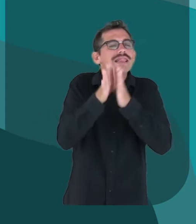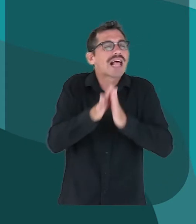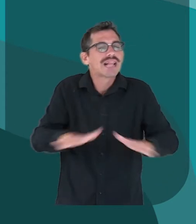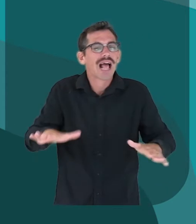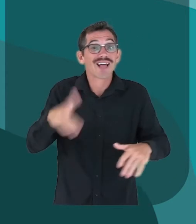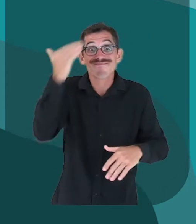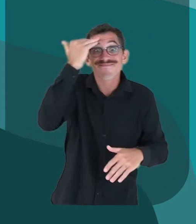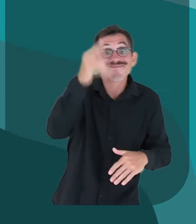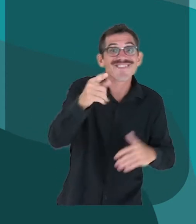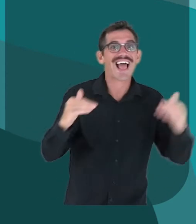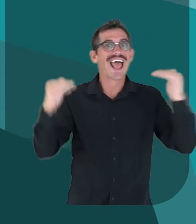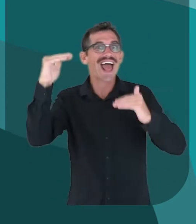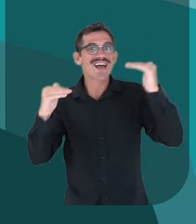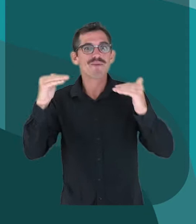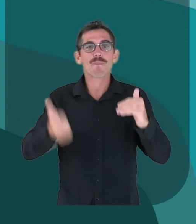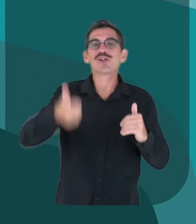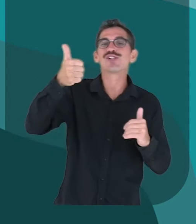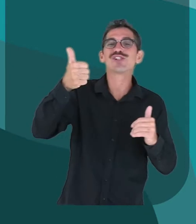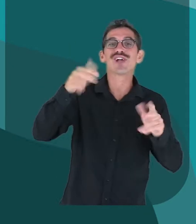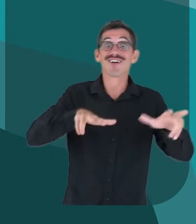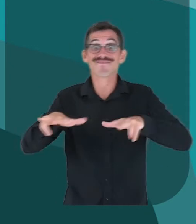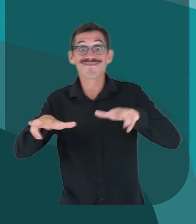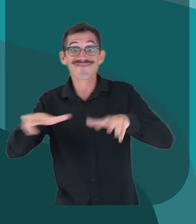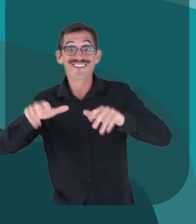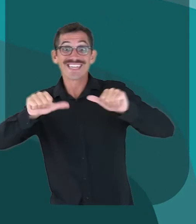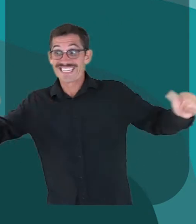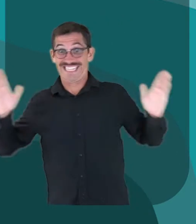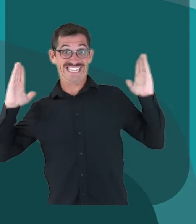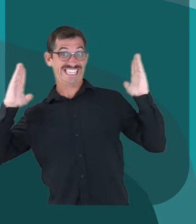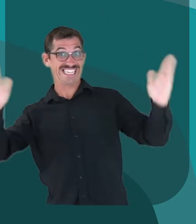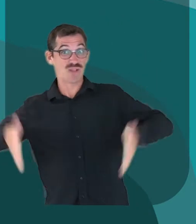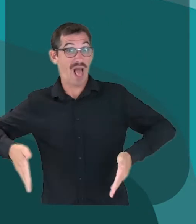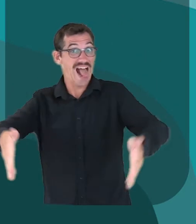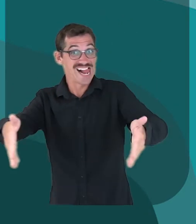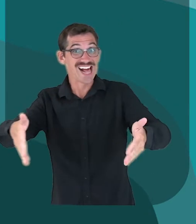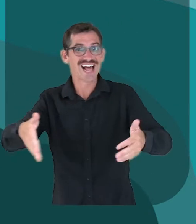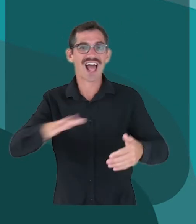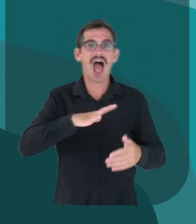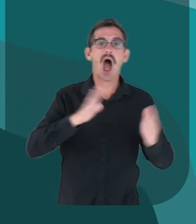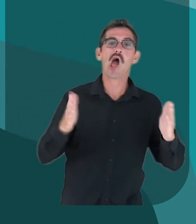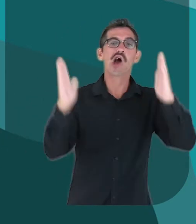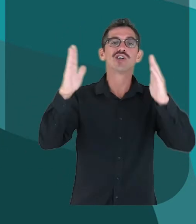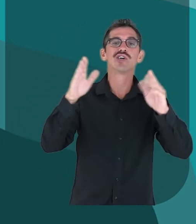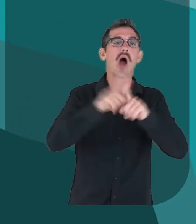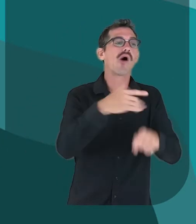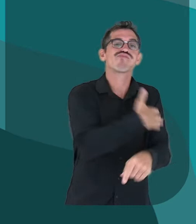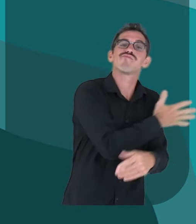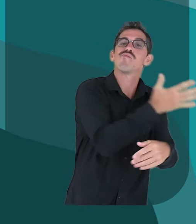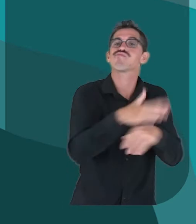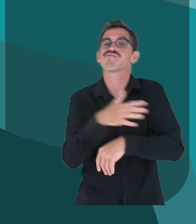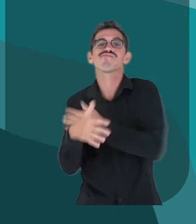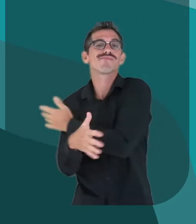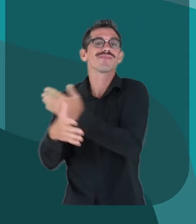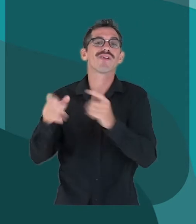tranquilles, avec l'équilibre qui est un petit peu plus difficile. L'effet d'avoir la grande ruelle pour marcher tout croche sans avoir peur d'accrocher qui que ce soit,